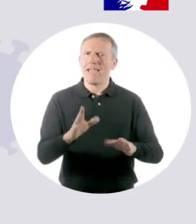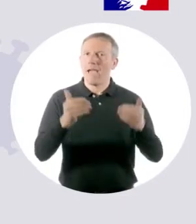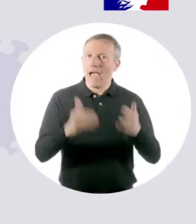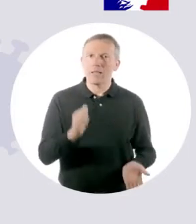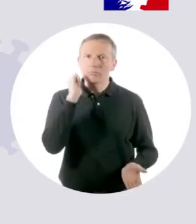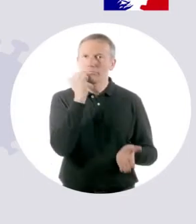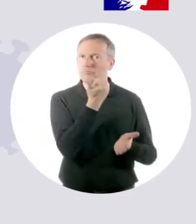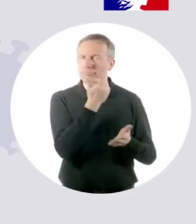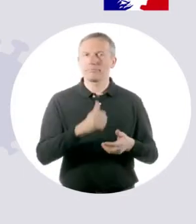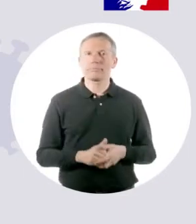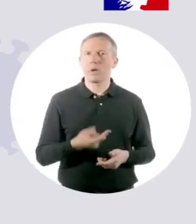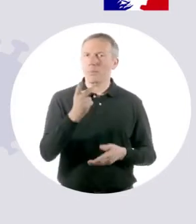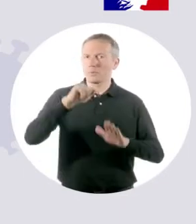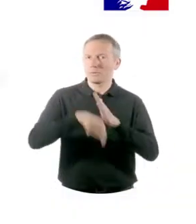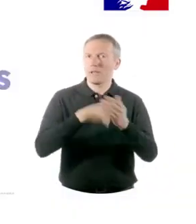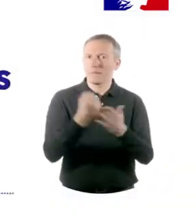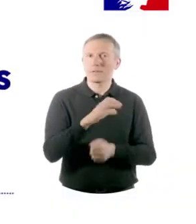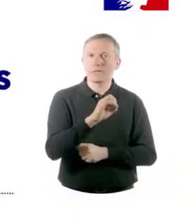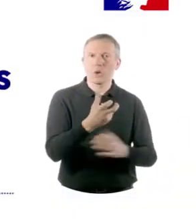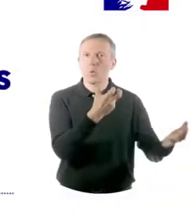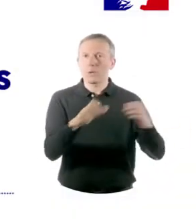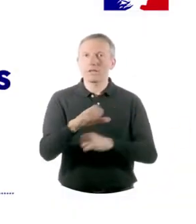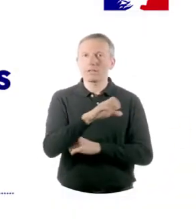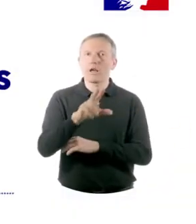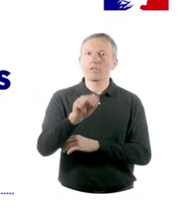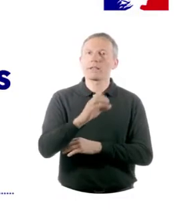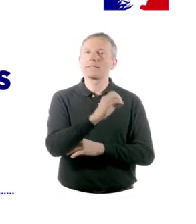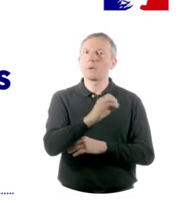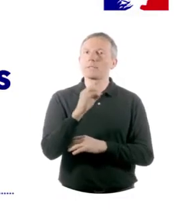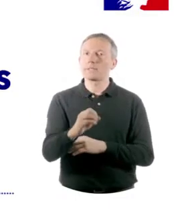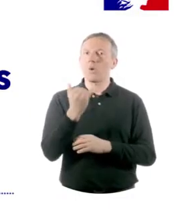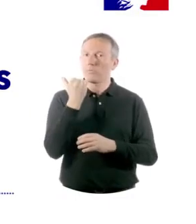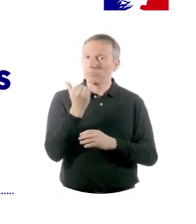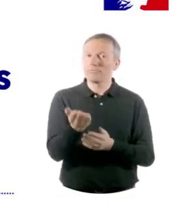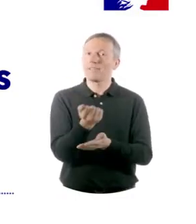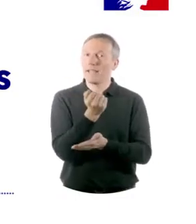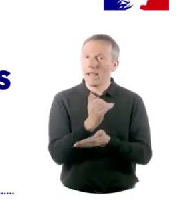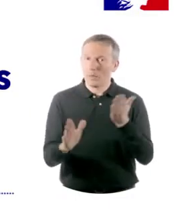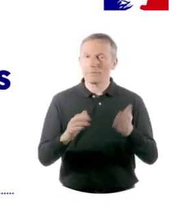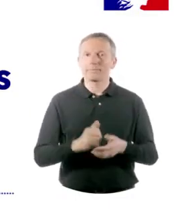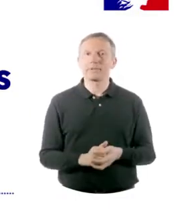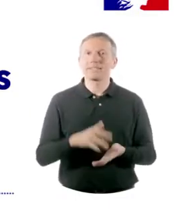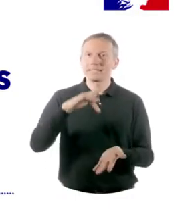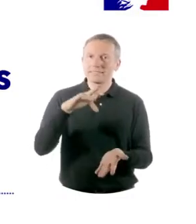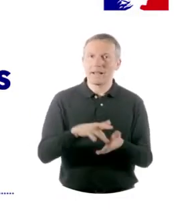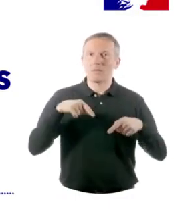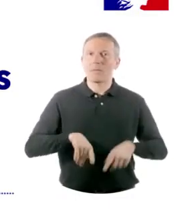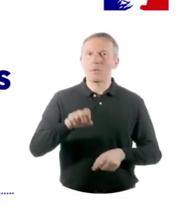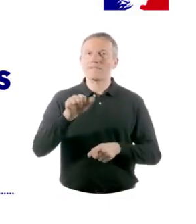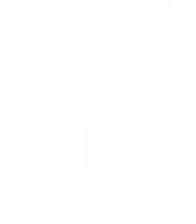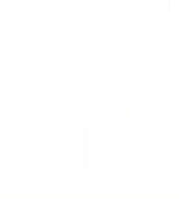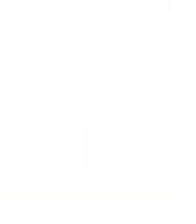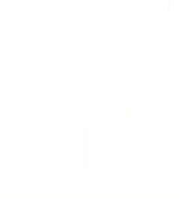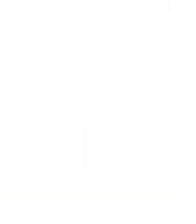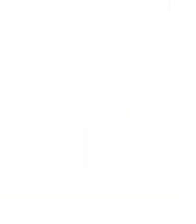serrer la main et arrêter les embrassades plus d'informations au 0 800 130 000 ou sur gouvernement.fr